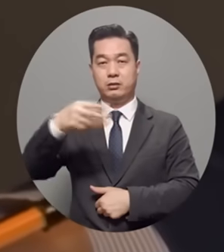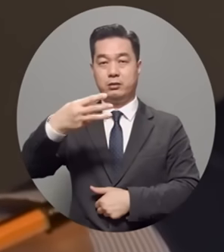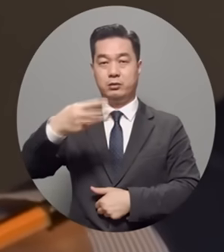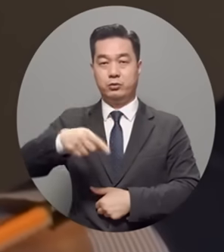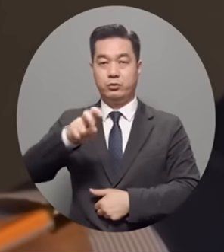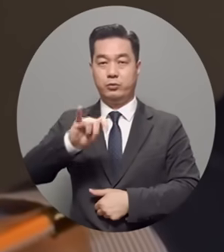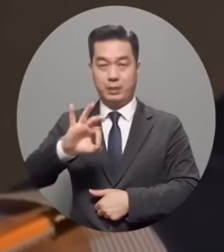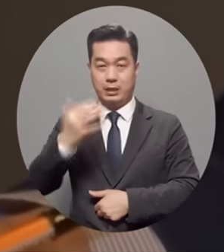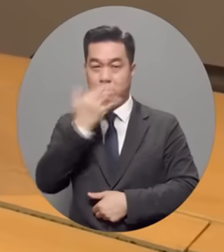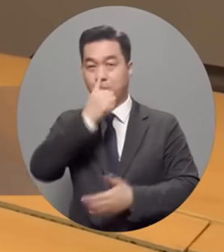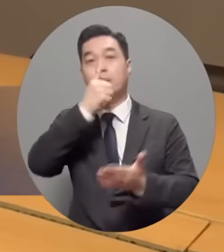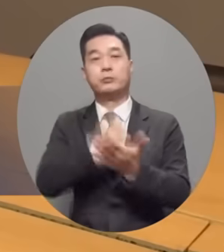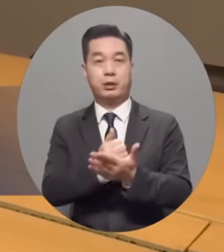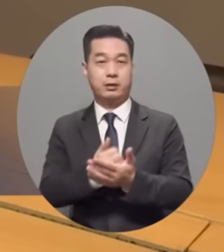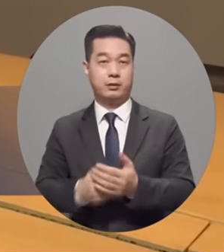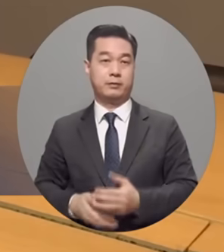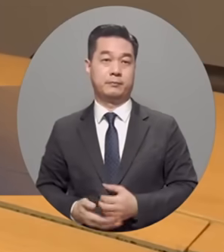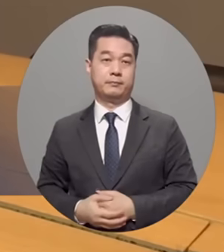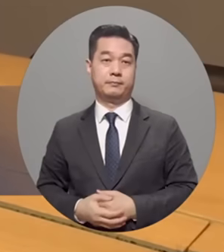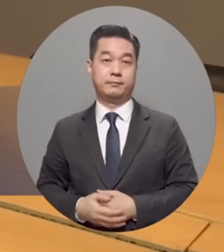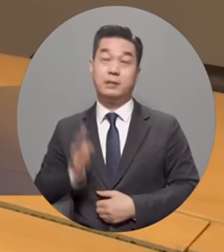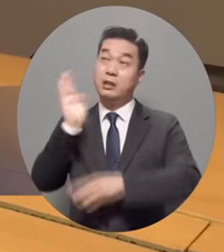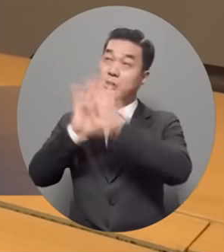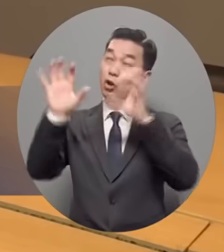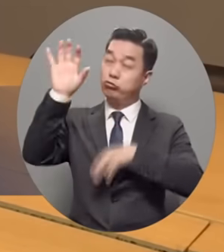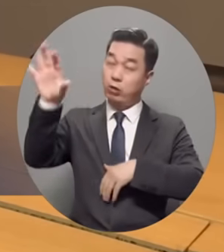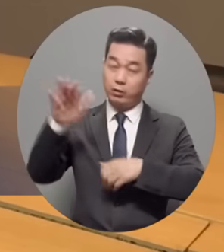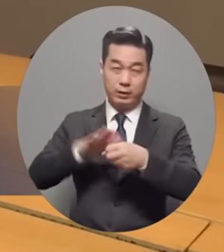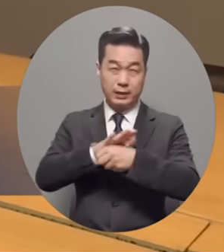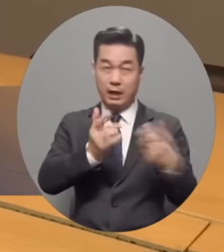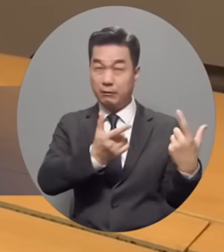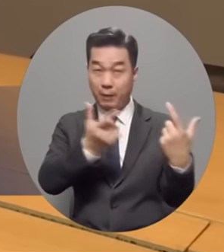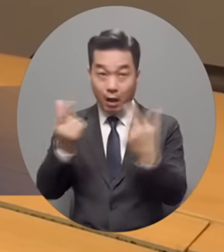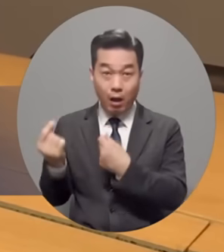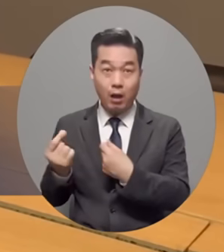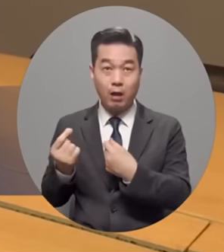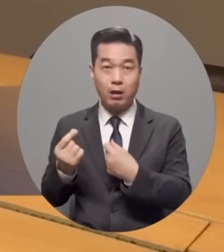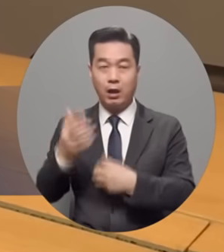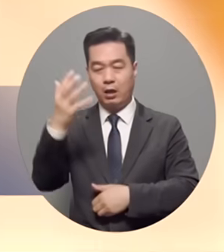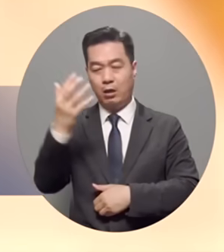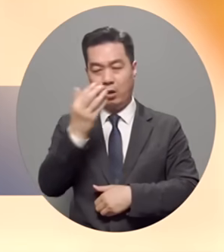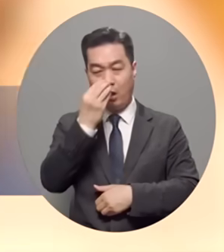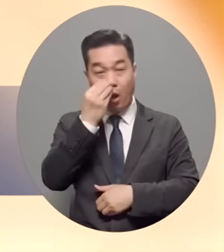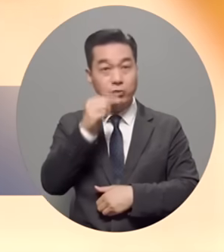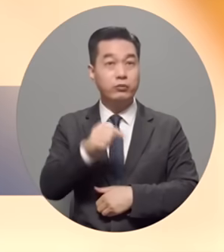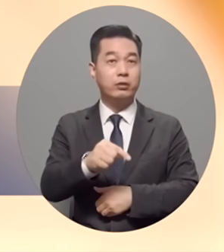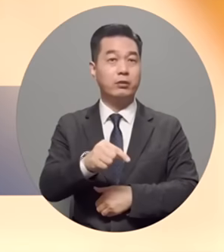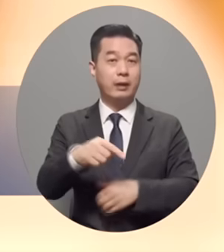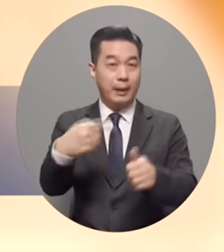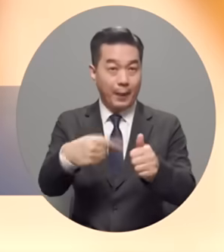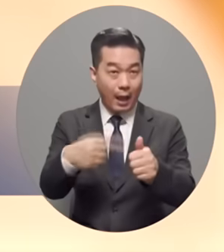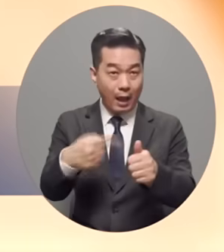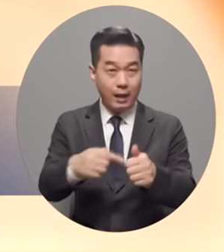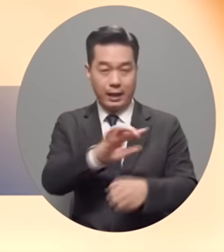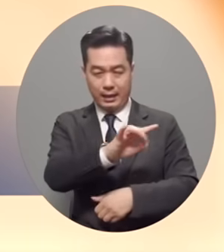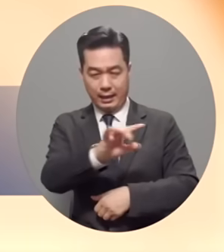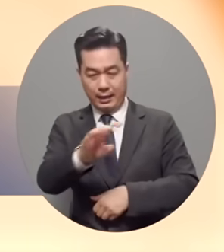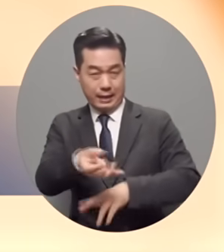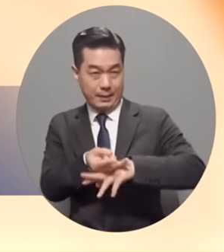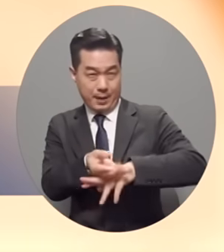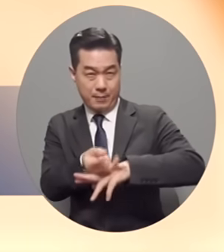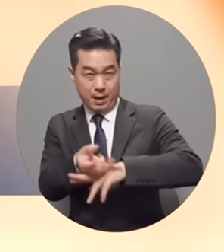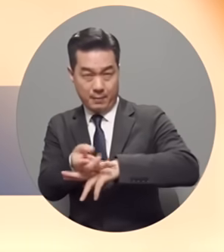선범죄입니다. 천국에서도 이런 사랑 다 해. 쑥스러운 거야. 그래서 그렇게 해서 하나하나 길들여지는 거야.